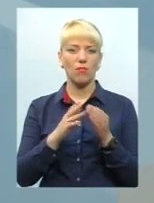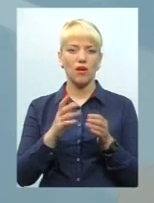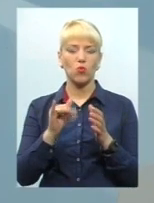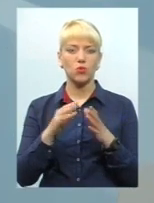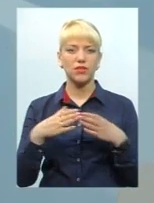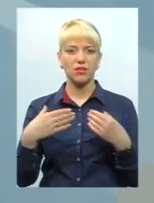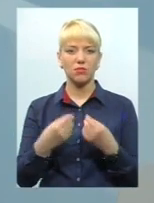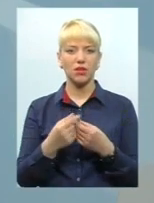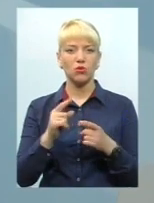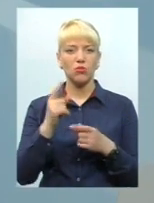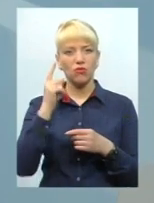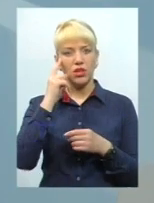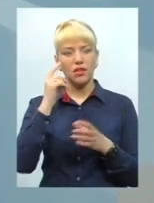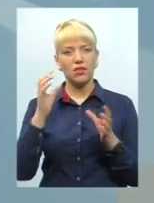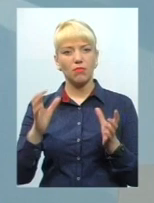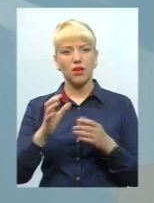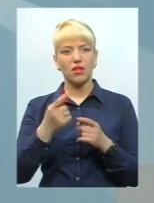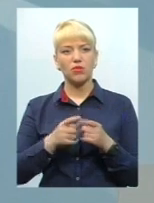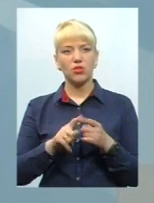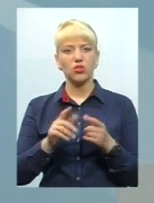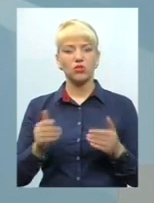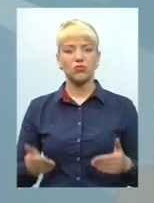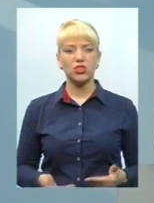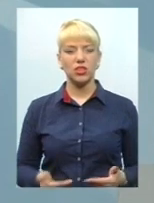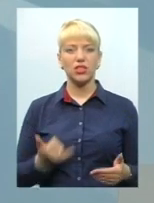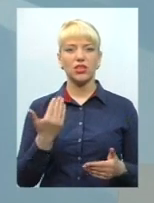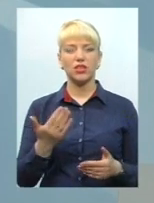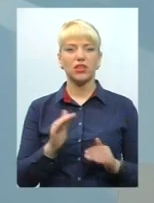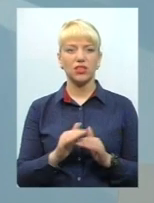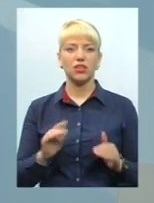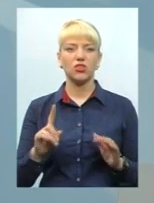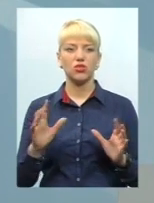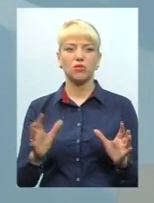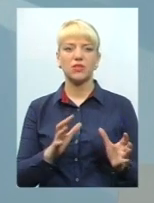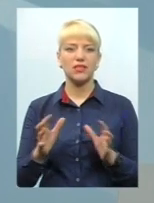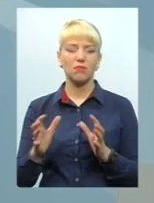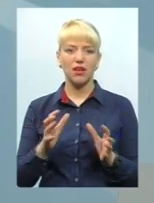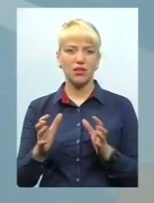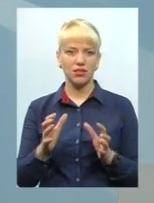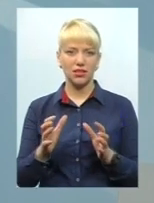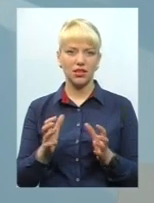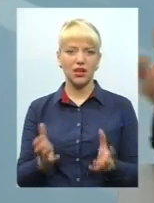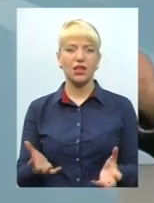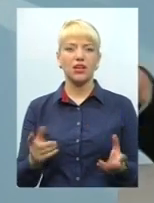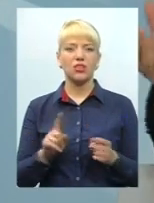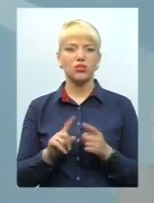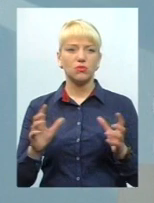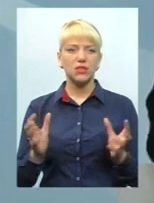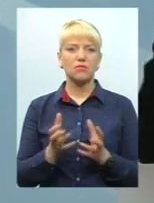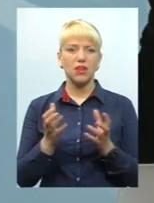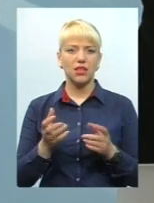тому вони дбали про те, щоб вижили їхні діти, щоб зберегти то джерело